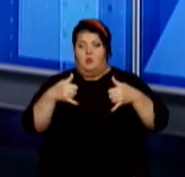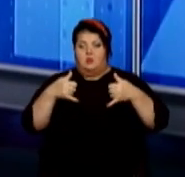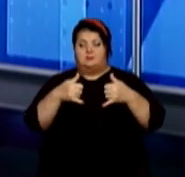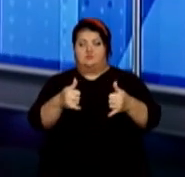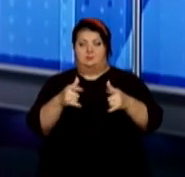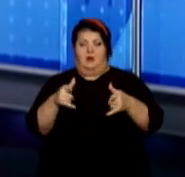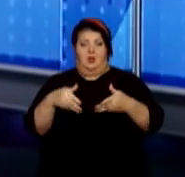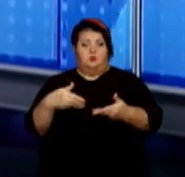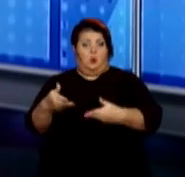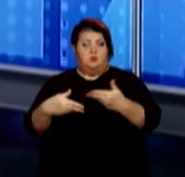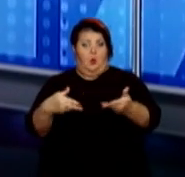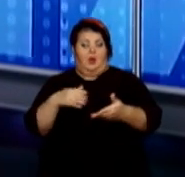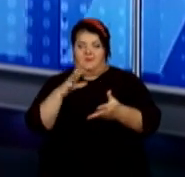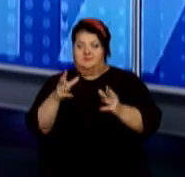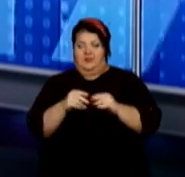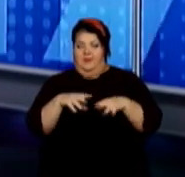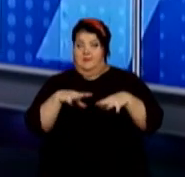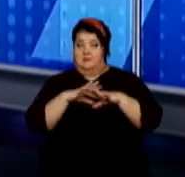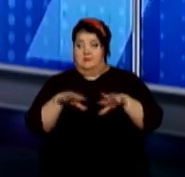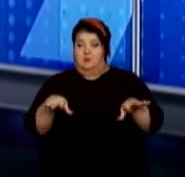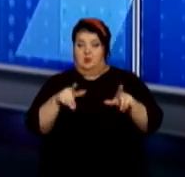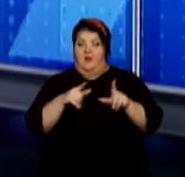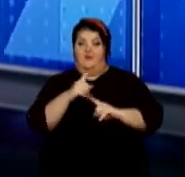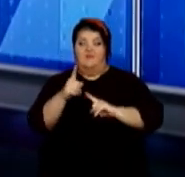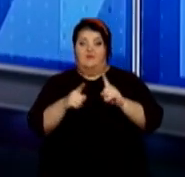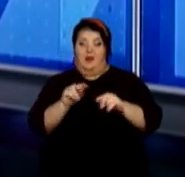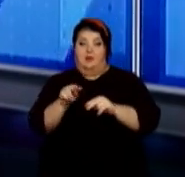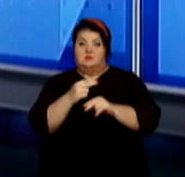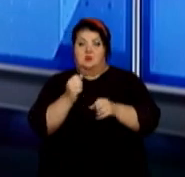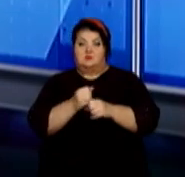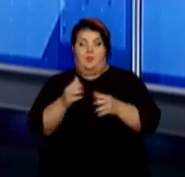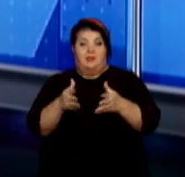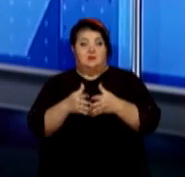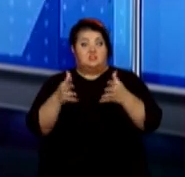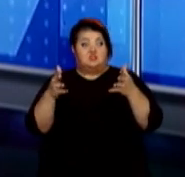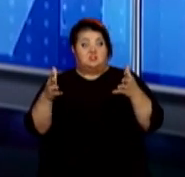там взагалі не було. В рамках реконструкції зробили широку тротуарну частину,